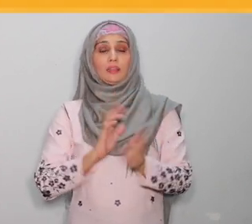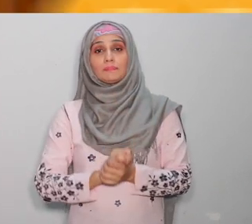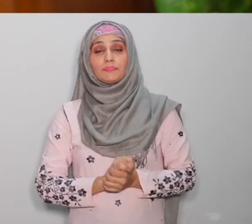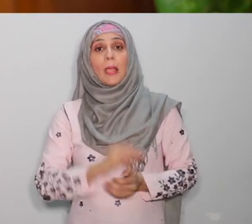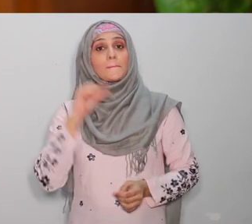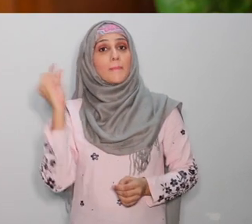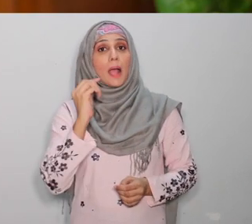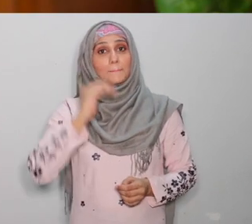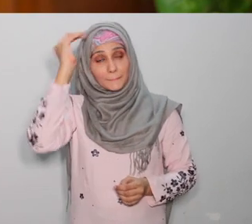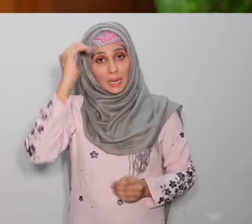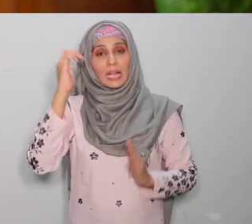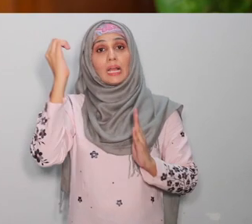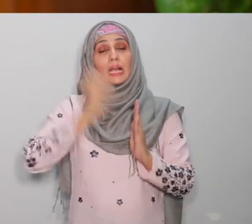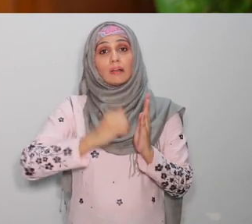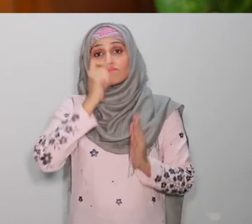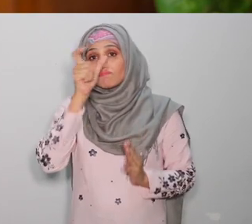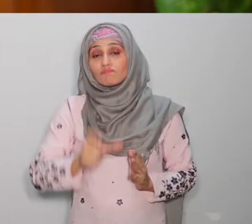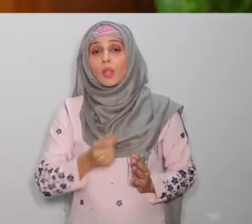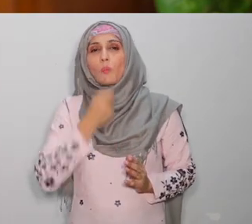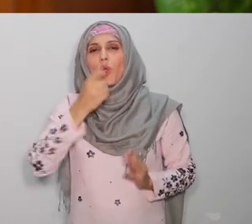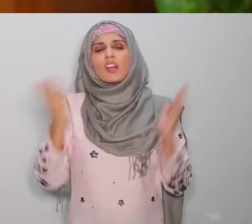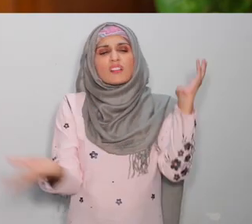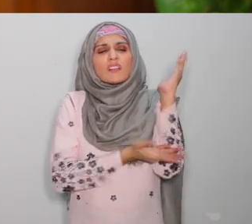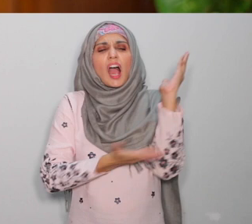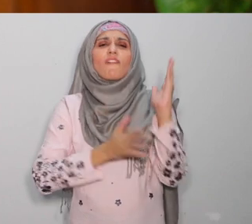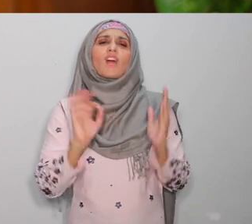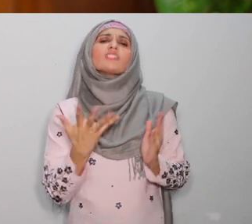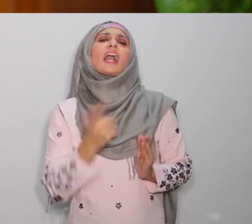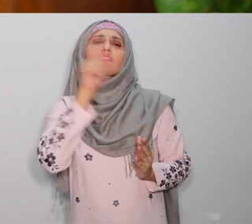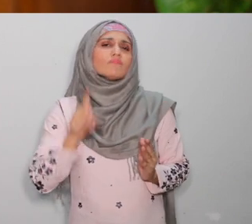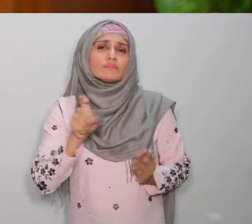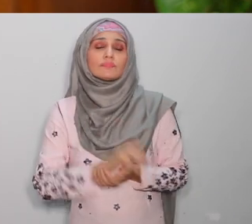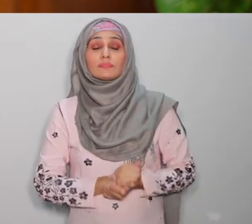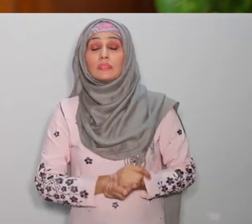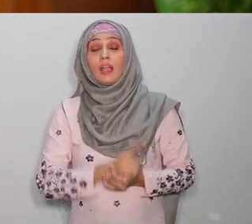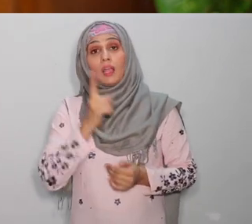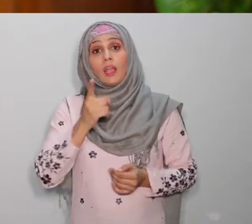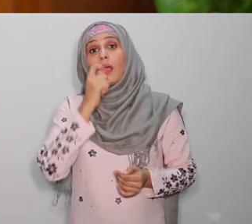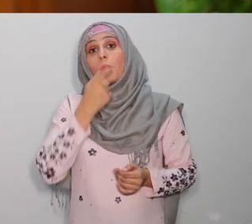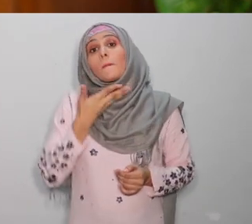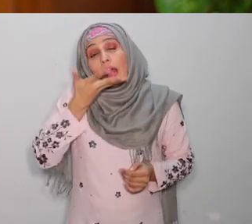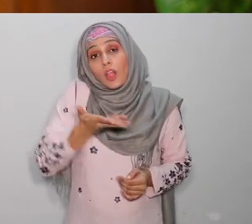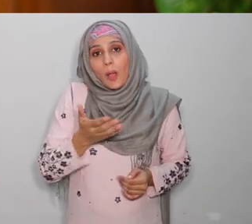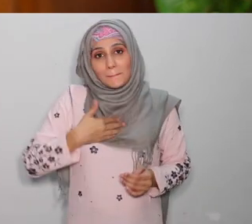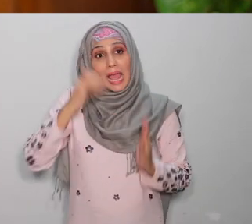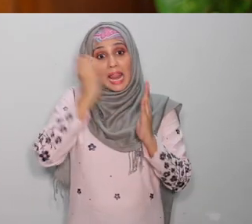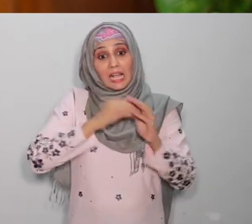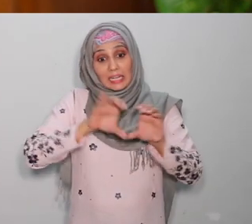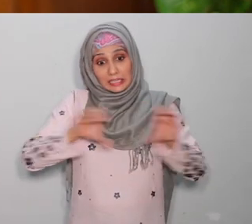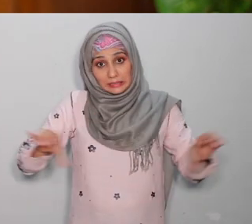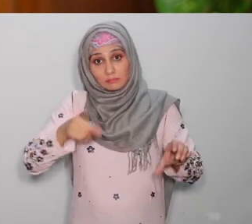जब आप ने लकड़हारे से धड़क काटने की वजह पूछी तो उसने बताया कि वह लकड़ी काटकर